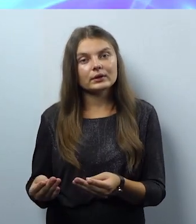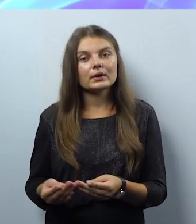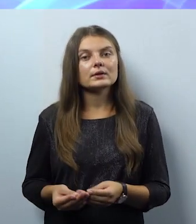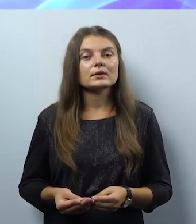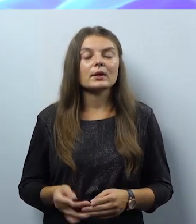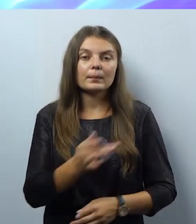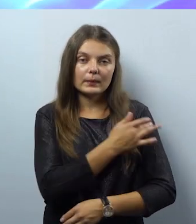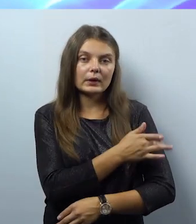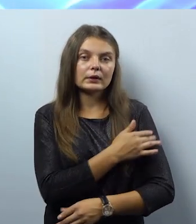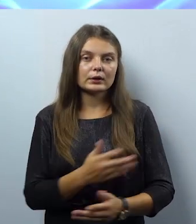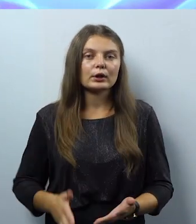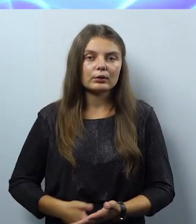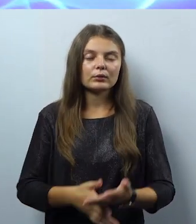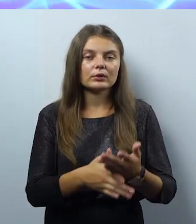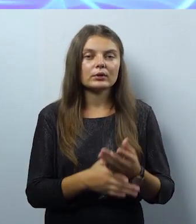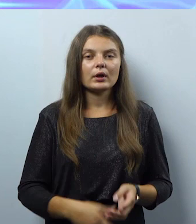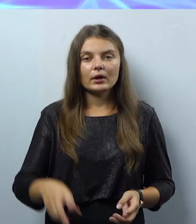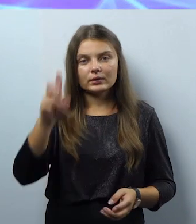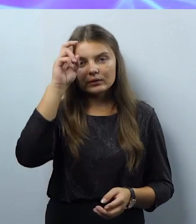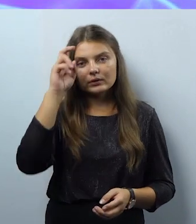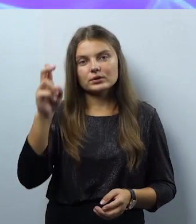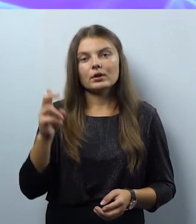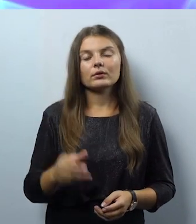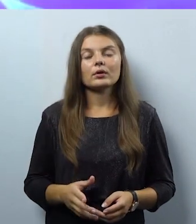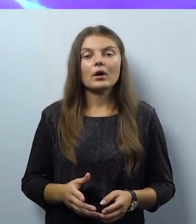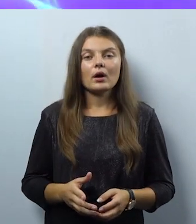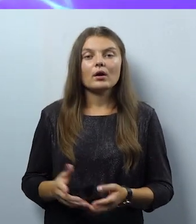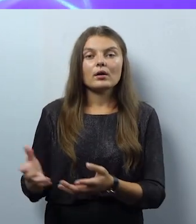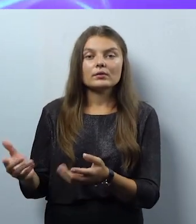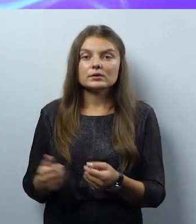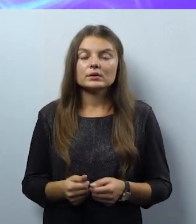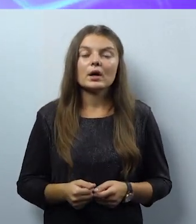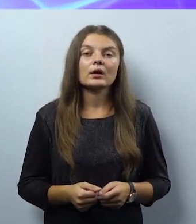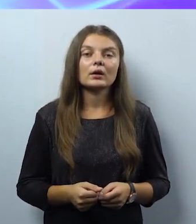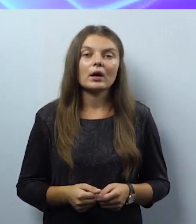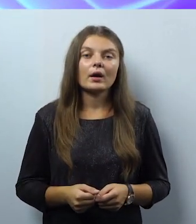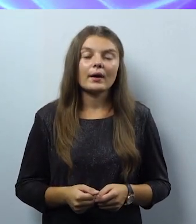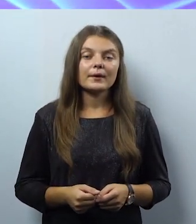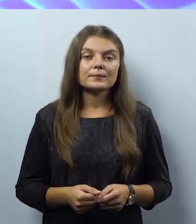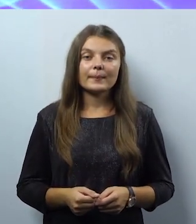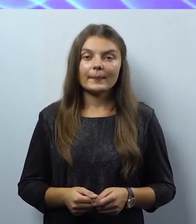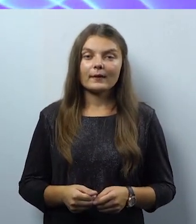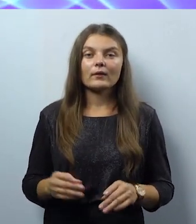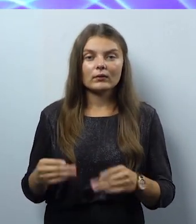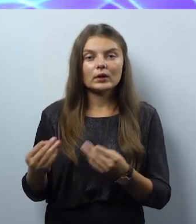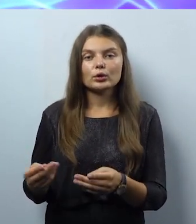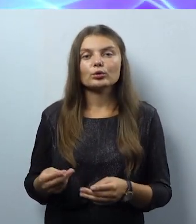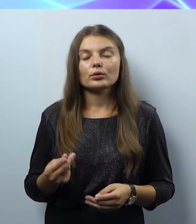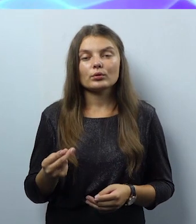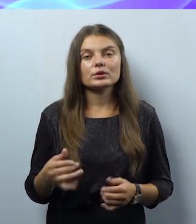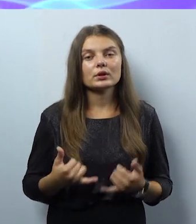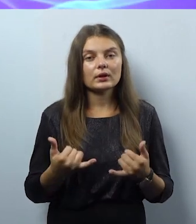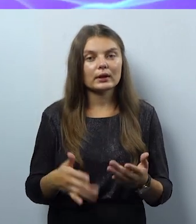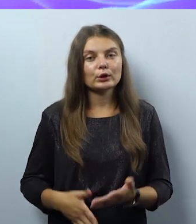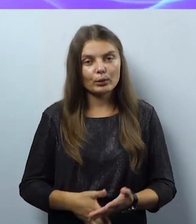йдуть за пацієнтом». Держава взяла на себе фінансові гарантії оплачувати цю медичну послугу. Тоді ж була створена Національна служба